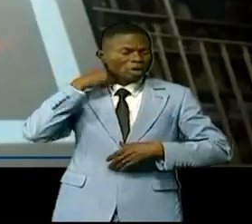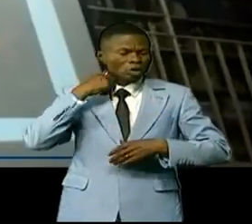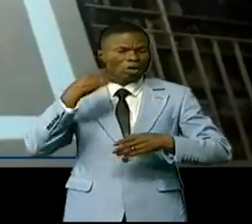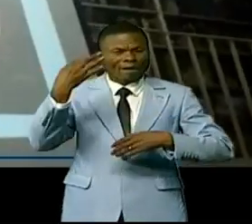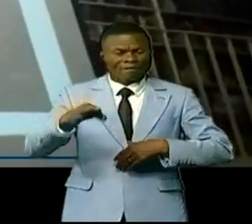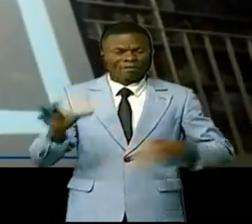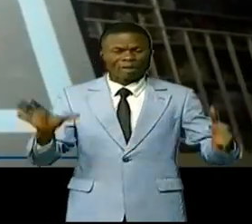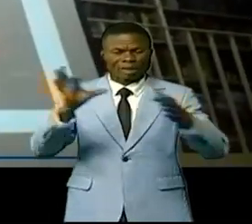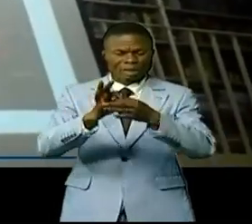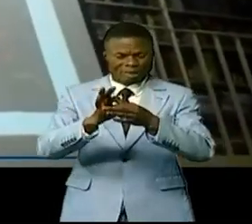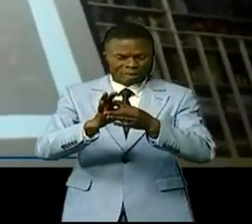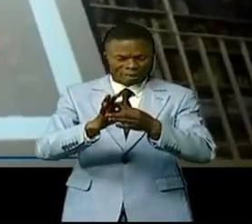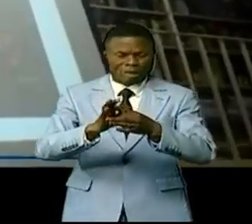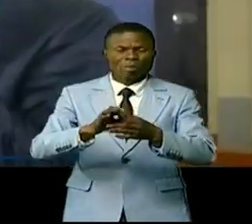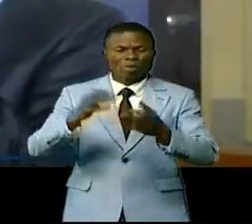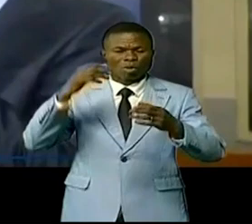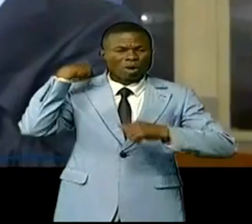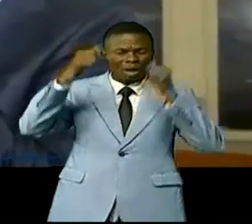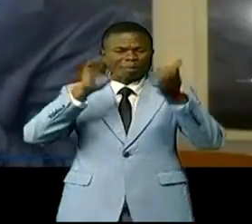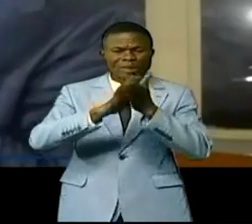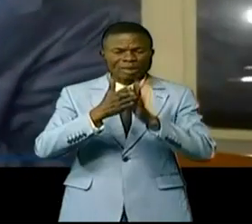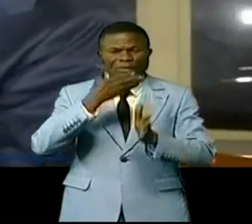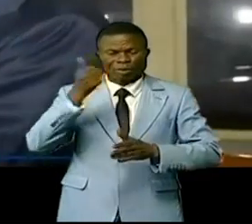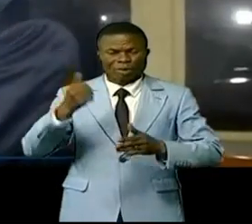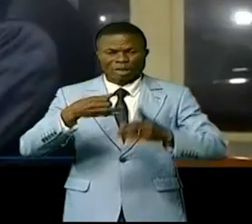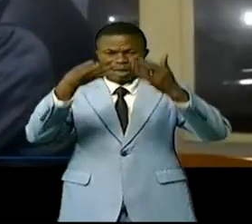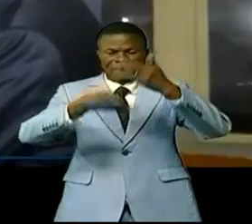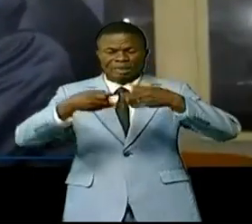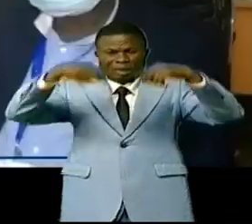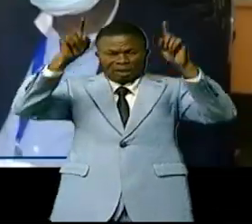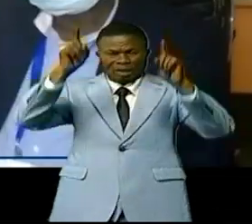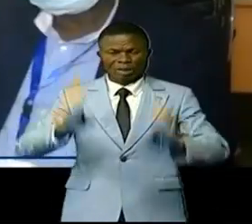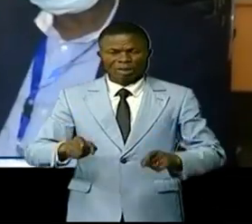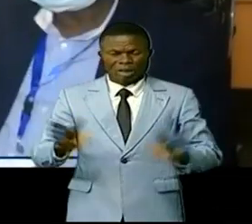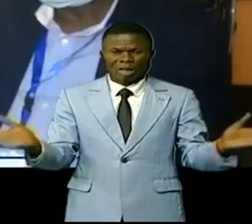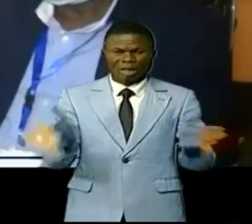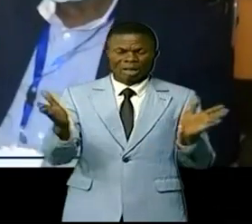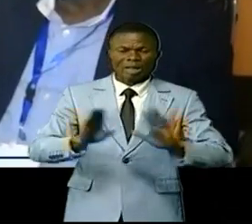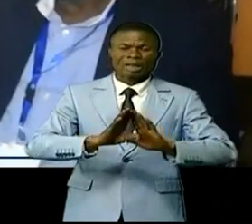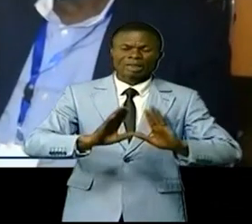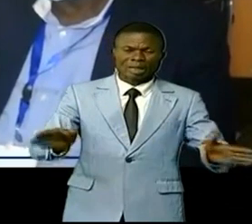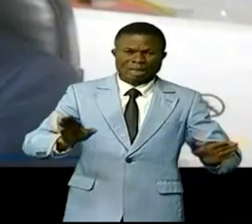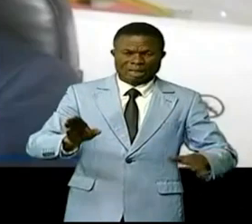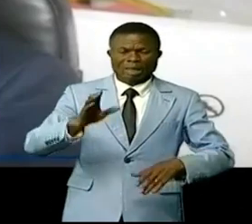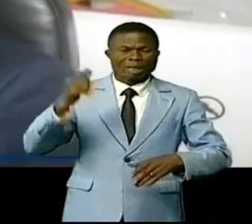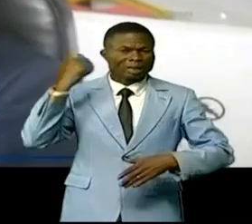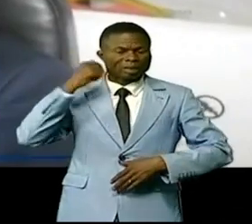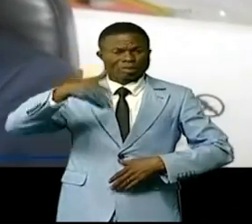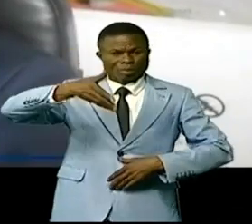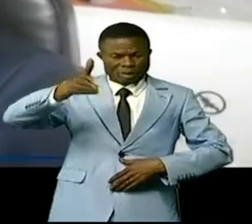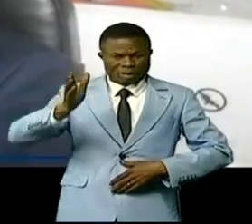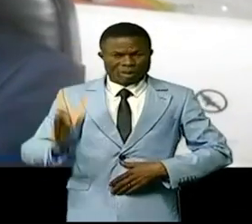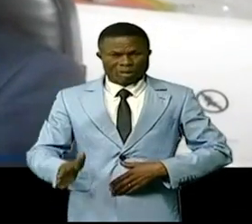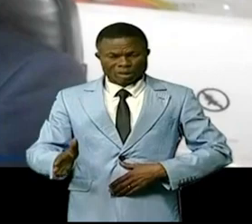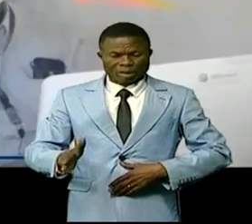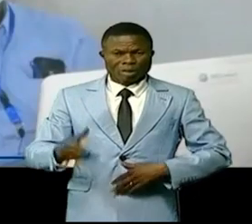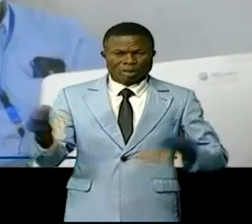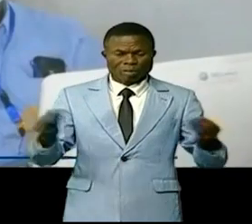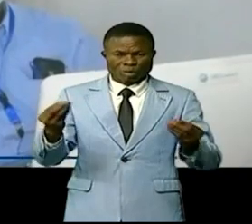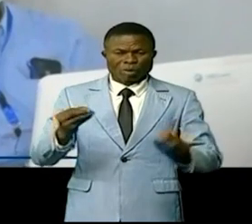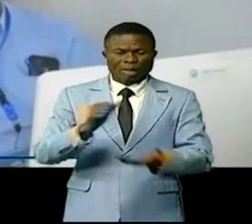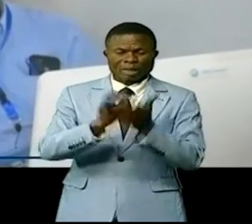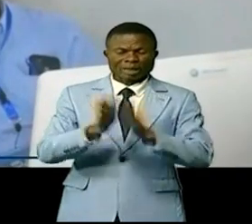pour harmoniser la pratique. Une septième édition qui vise le renforcement des capacités des médecins spécialistes en vue de les